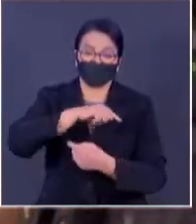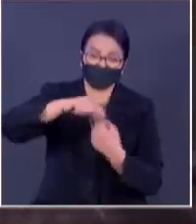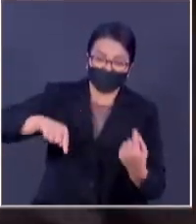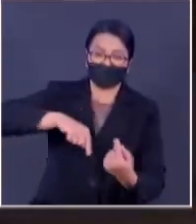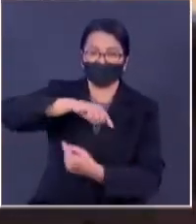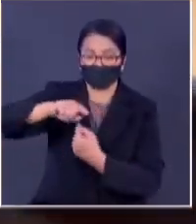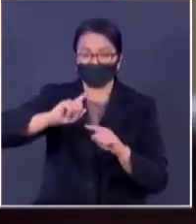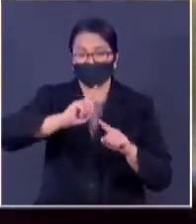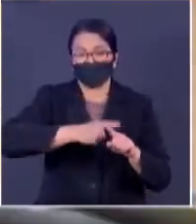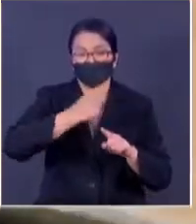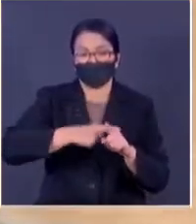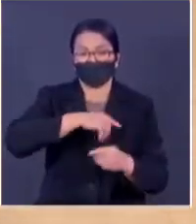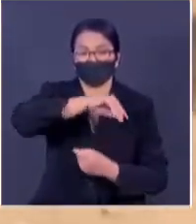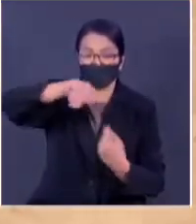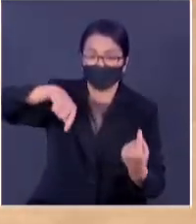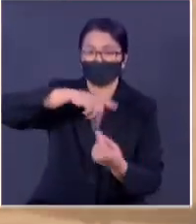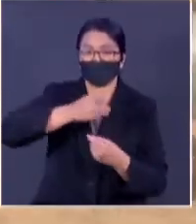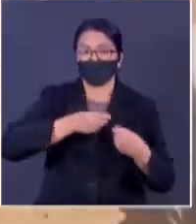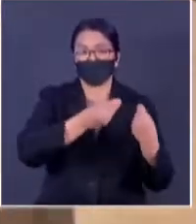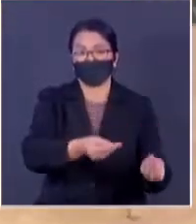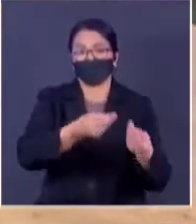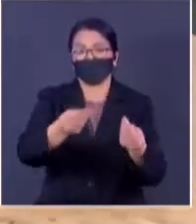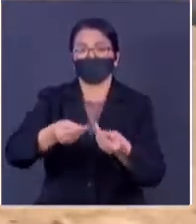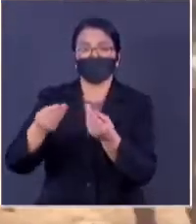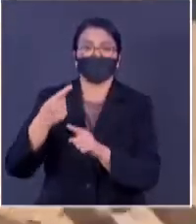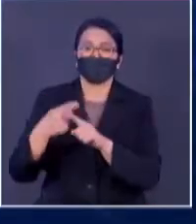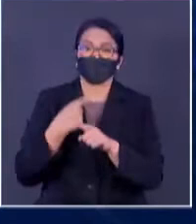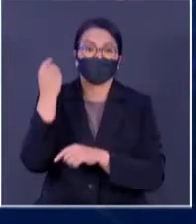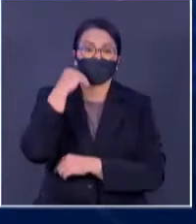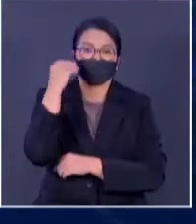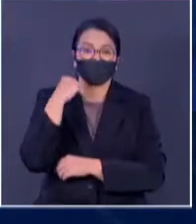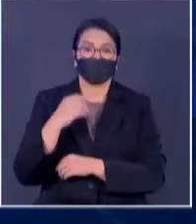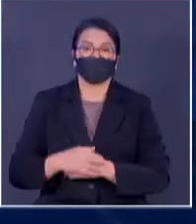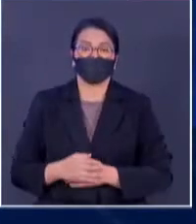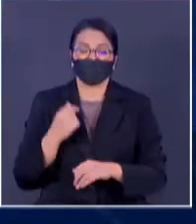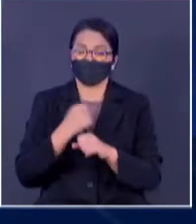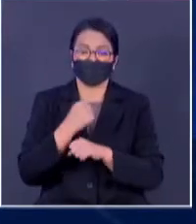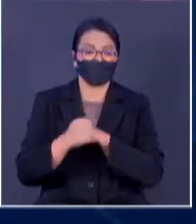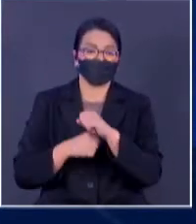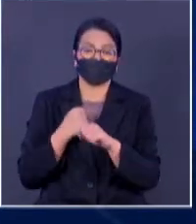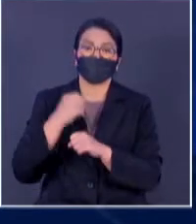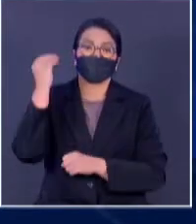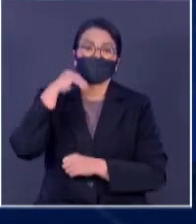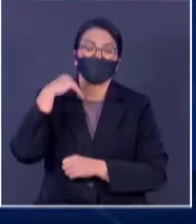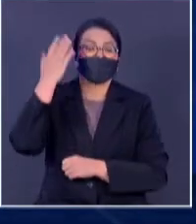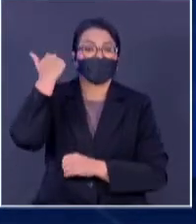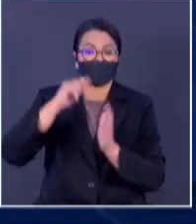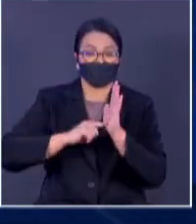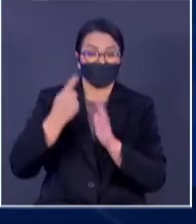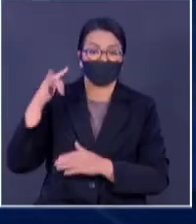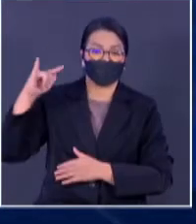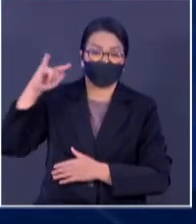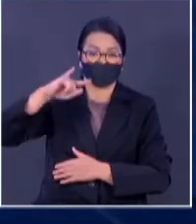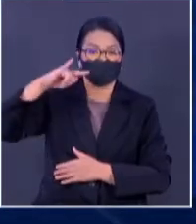ดือนค่ะพันตำรวจเอกศักดิ์สุริยาก็ยังบอกด้วยนะคะว่าทำภารกิจเพื่อน้องๆมาแล้วหลายปีทำตั้งแต่เริ่มเป็นนักบินขับ